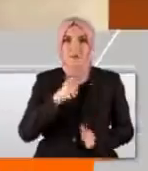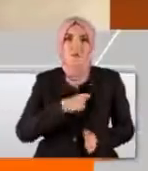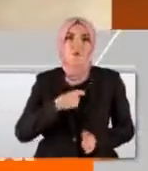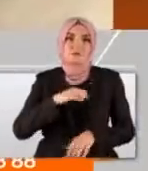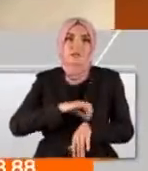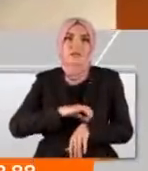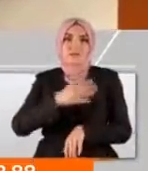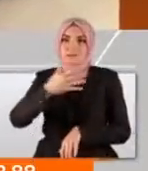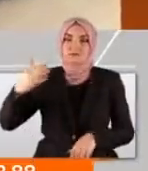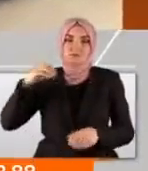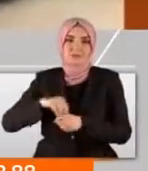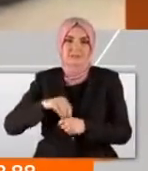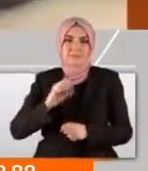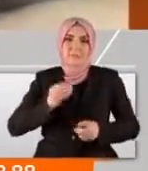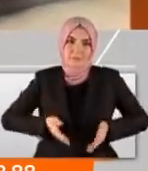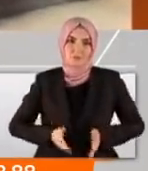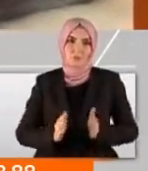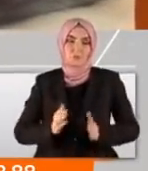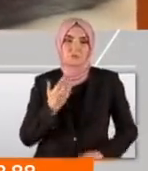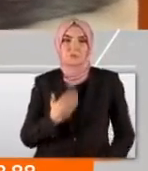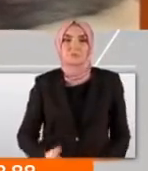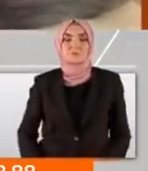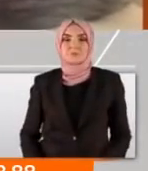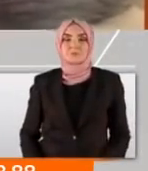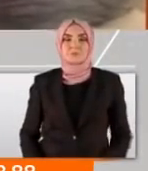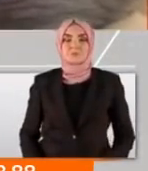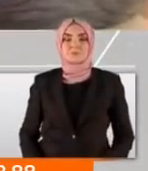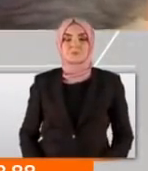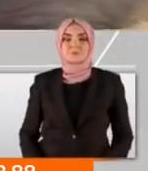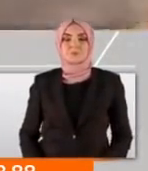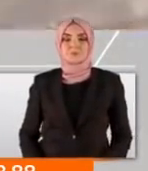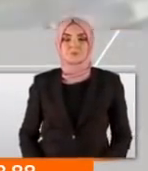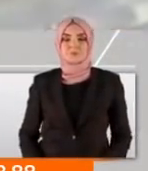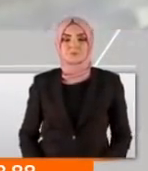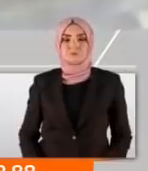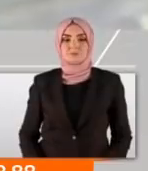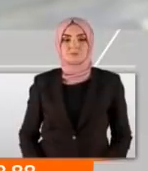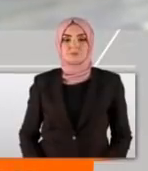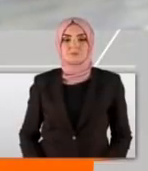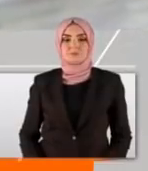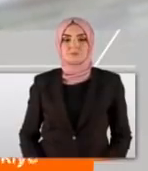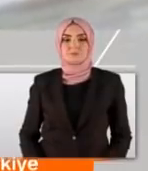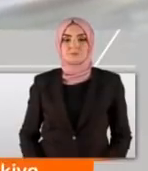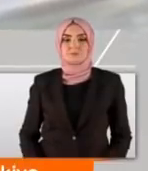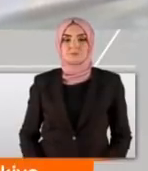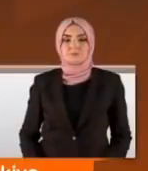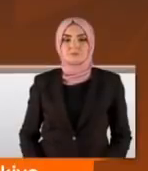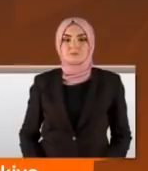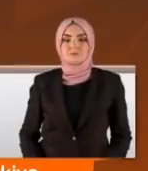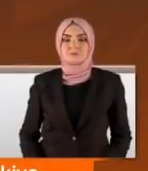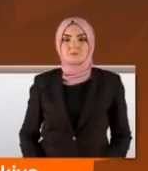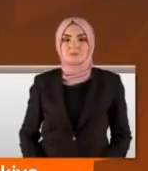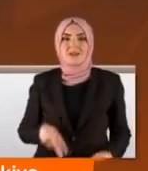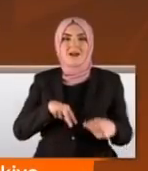geldi. Bebeğim neden mor dediğimde normal doğum yaptım. Normaldir ama orada hemşirelerin mırıldandığını duydum.